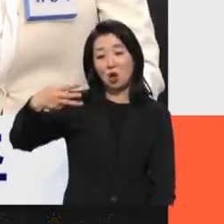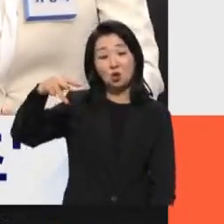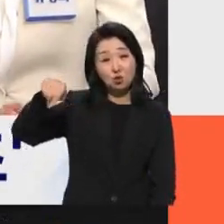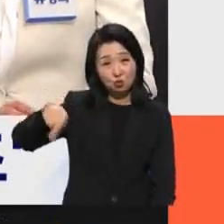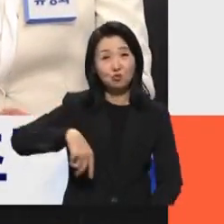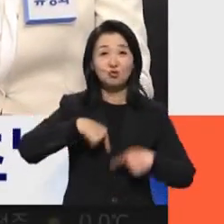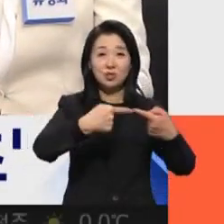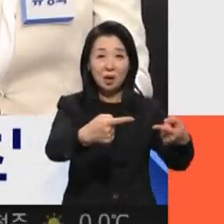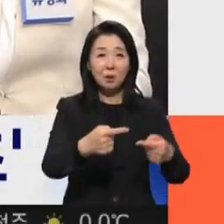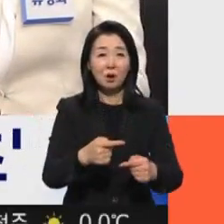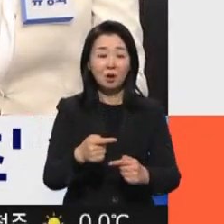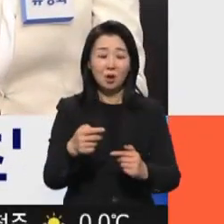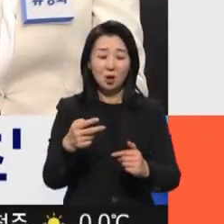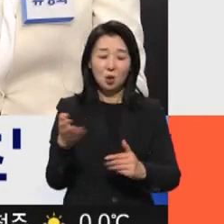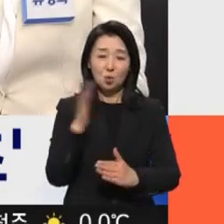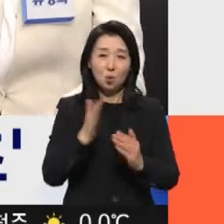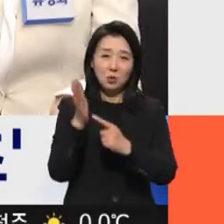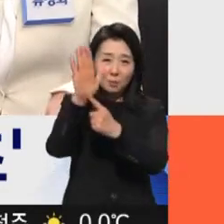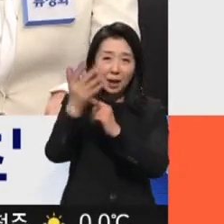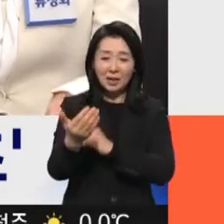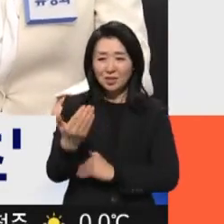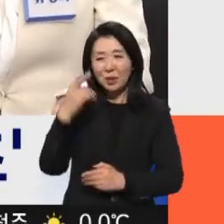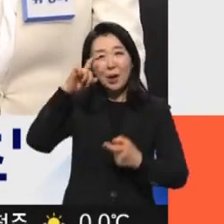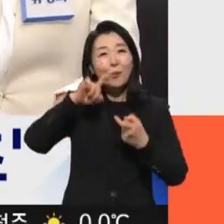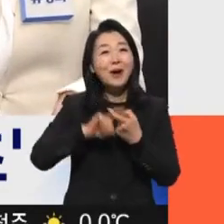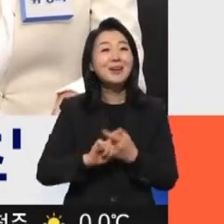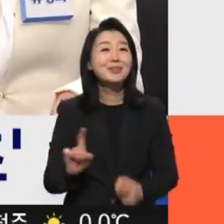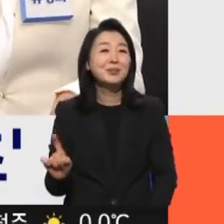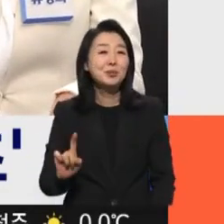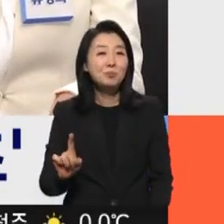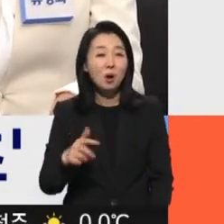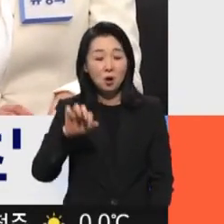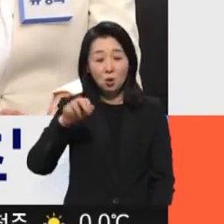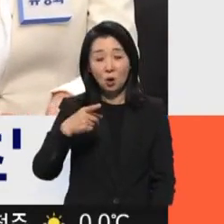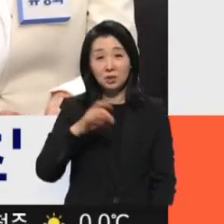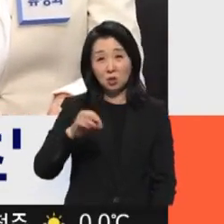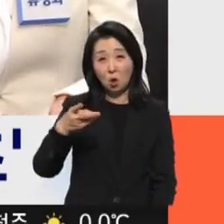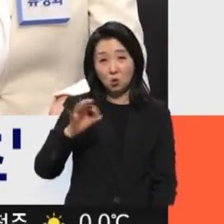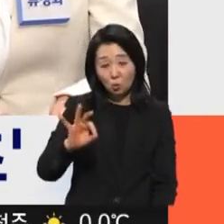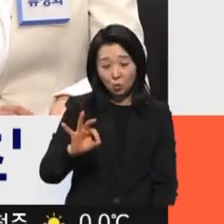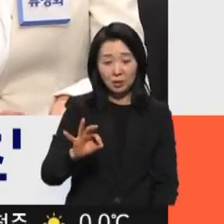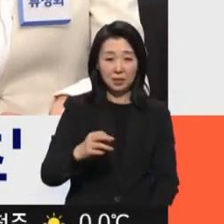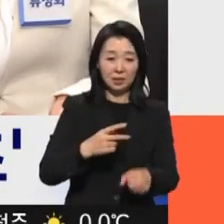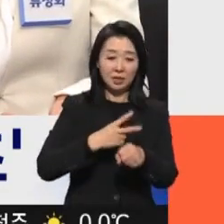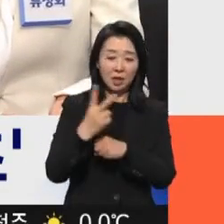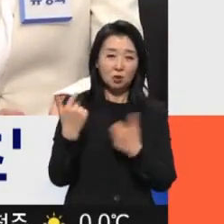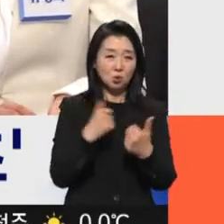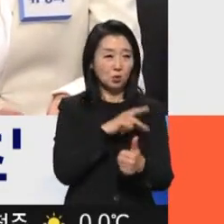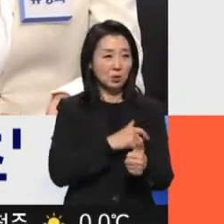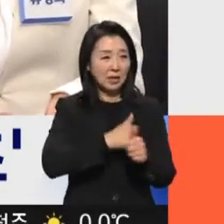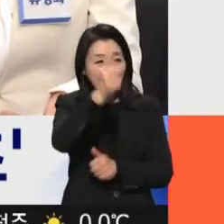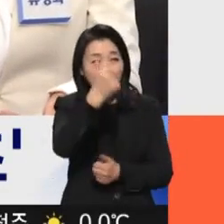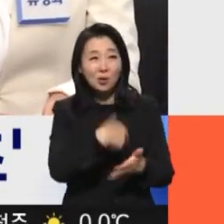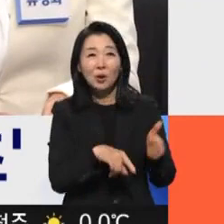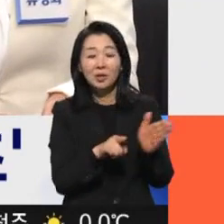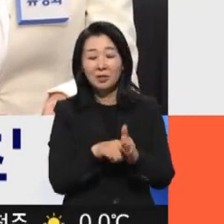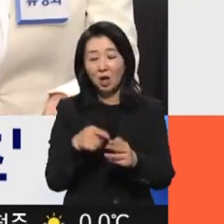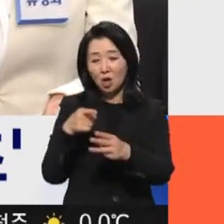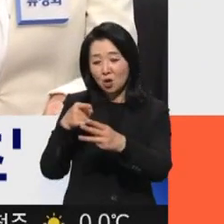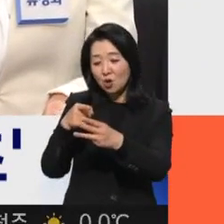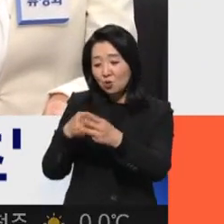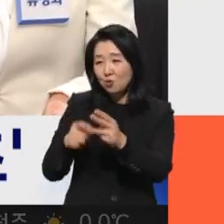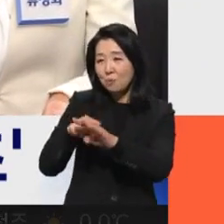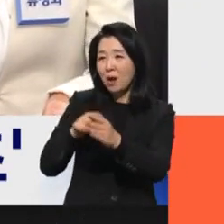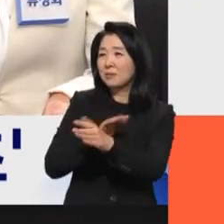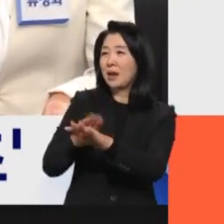던지기 전에 어떤 발언을 내놓을지 관심이었는데요. 권성동 의원은 당이 내후년 총선에서 승리를 하려면 윤심을 가장